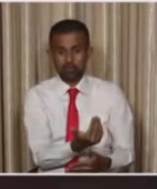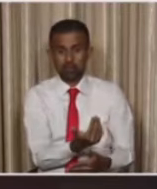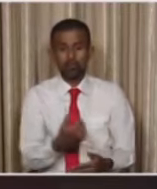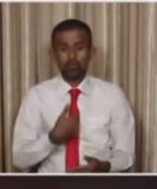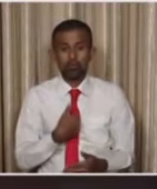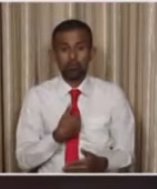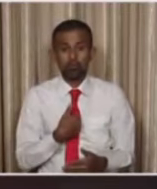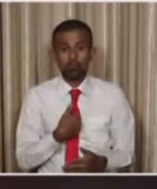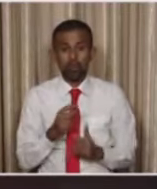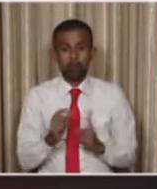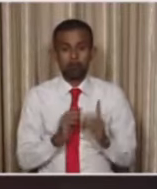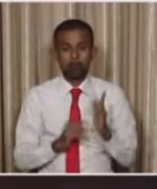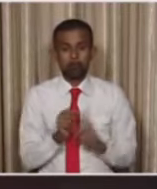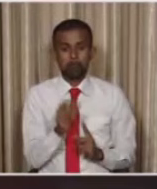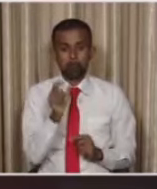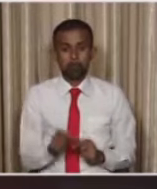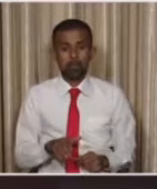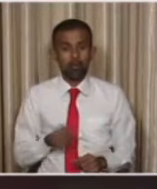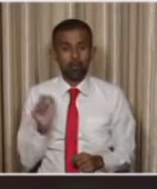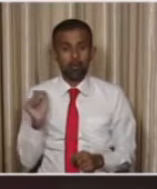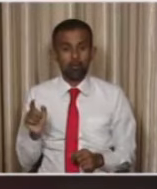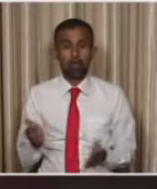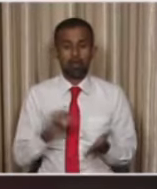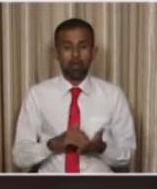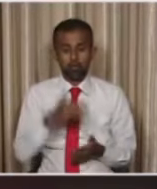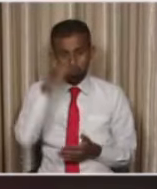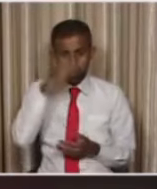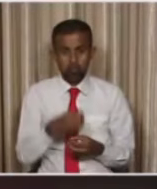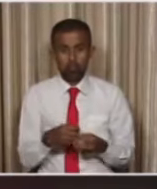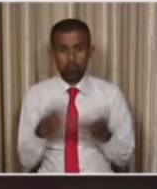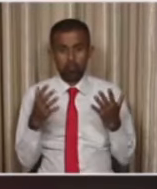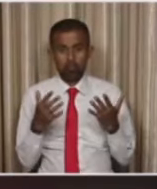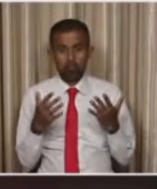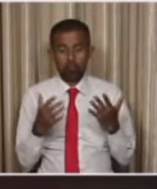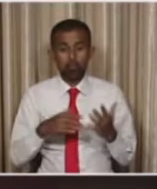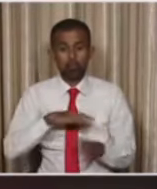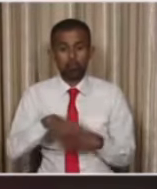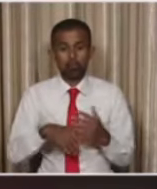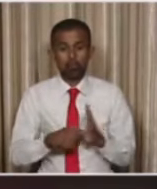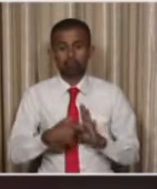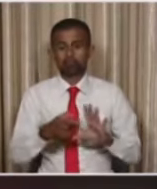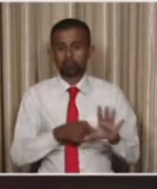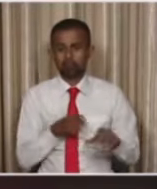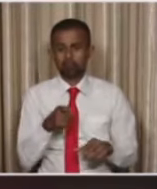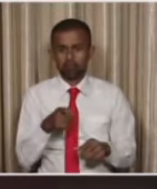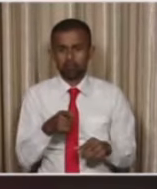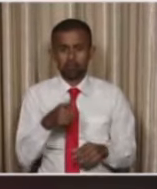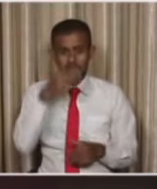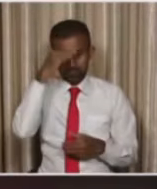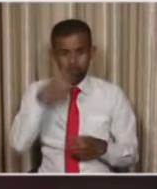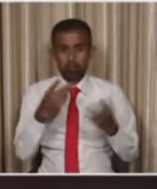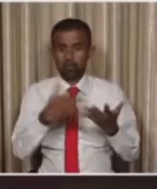අපේ අපේ පැත්තන්න පාලිමේන්තු මන්ත්‍රවරයෙක් මුල් කරගන මේ ආය පාස්කු ප්‍රහාරය එලියට අරකට මේ ගොඩ අන්ඩ හදනවා පාස්කු පහාරය